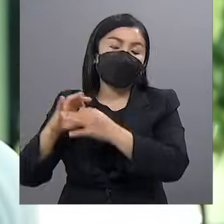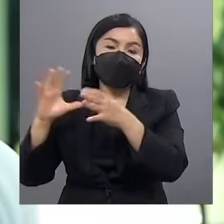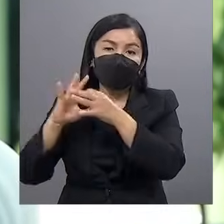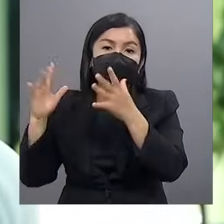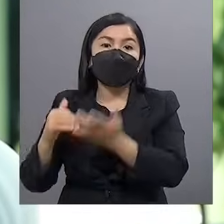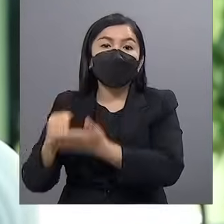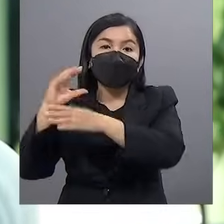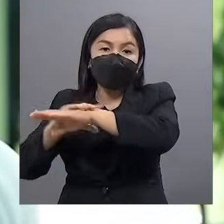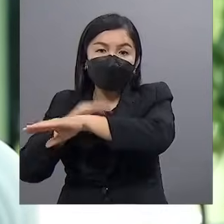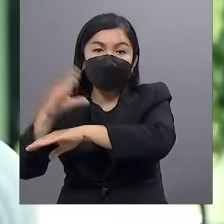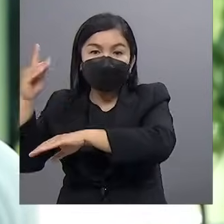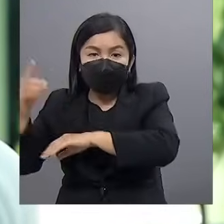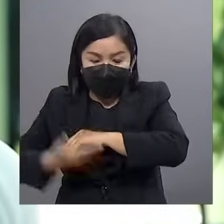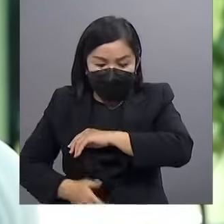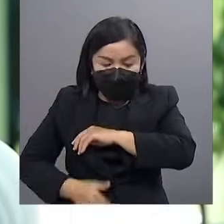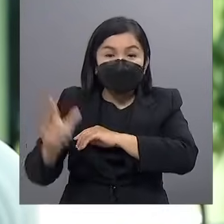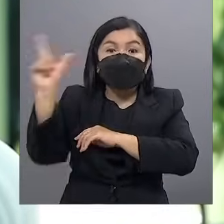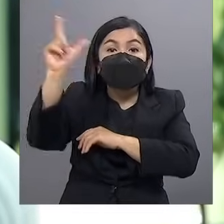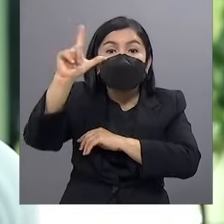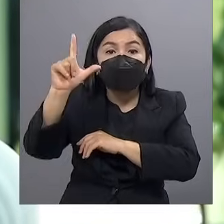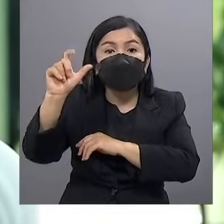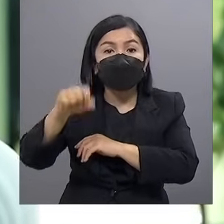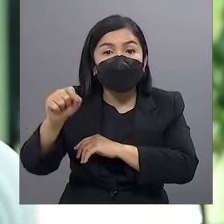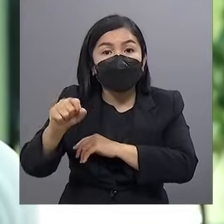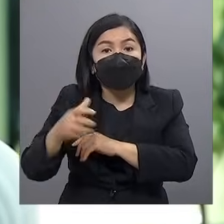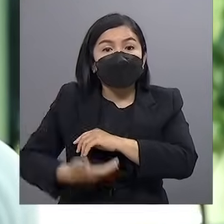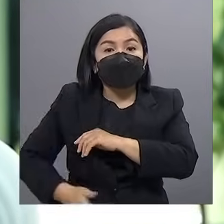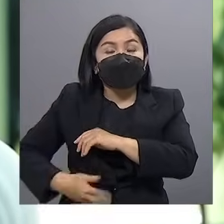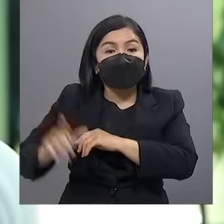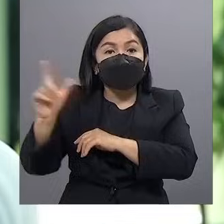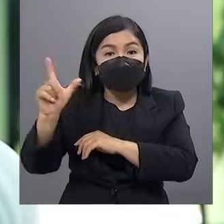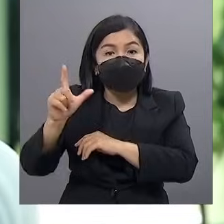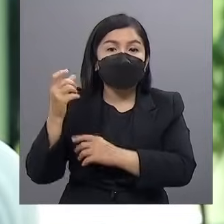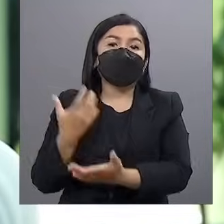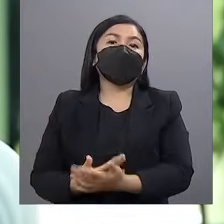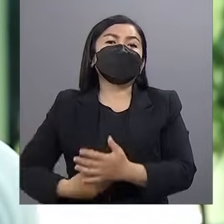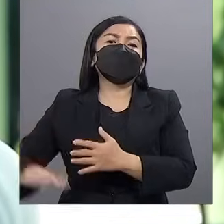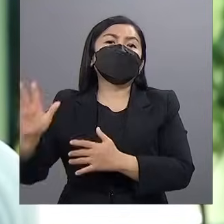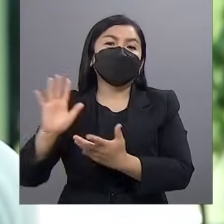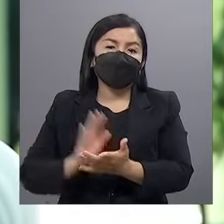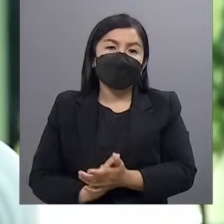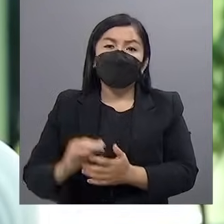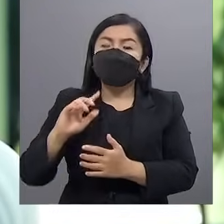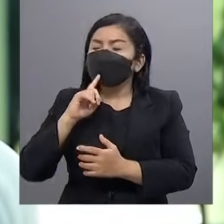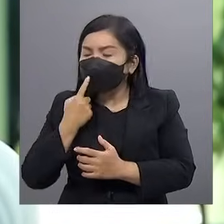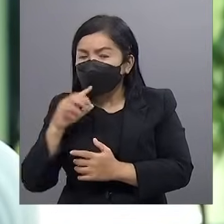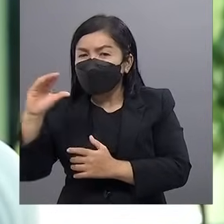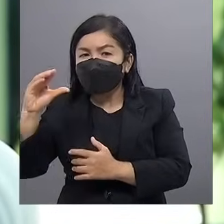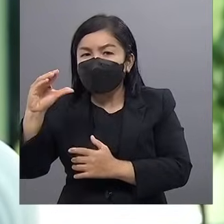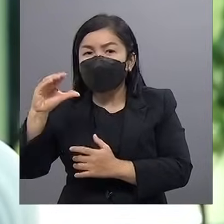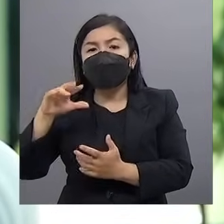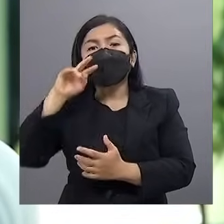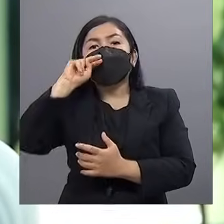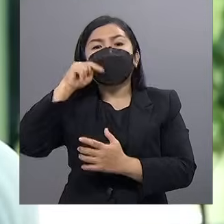ไปก็ปัสสาวะสีเหลืองเพราะมันละลายในน้ำก็กลายเป็นปัสสาวะที่แสนแพงไปหรือซีละลายในน้ำนี้เป็นต้นหรือถ้าใครกินวิตามิน